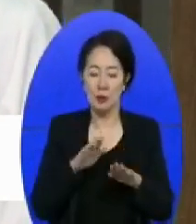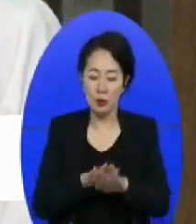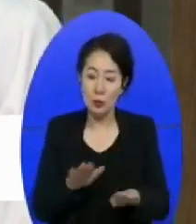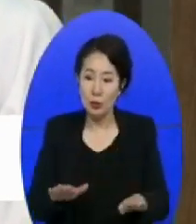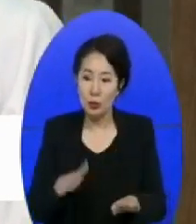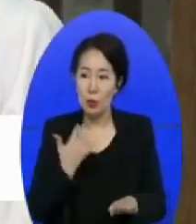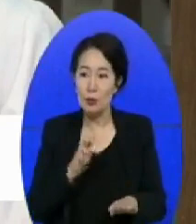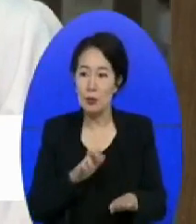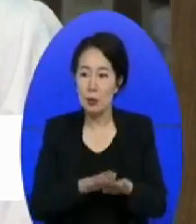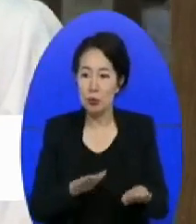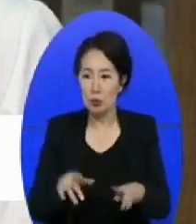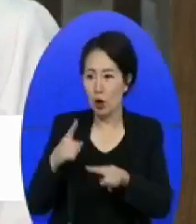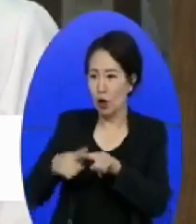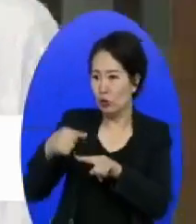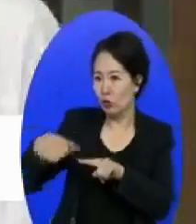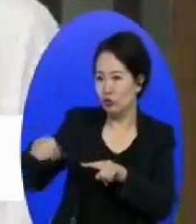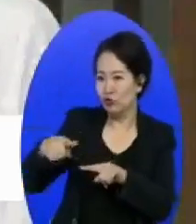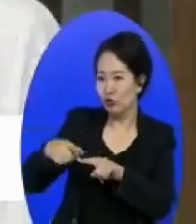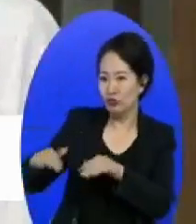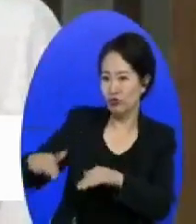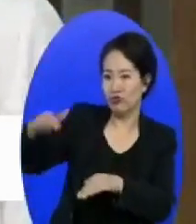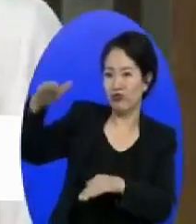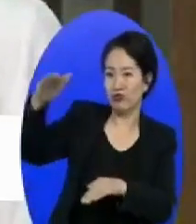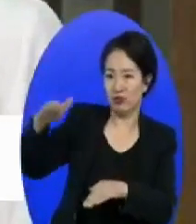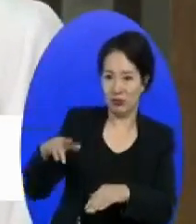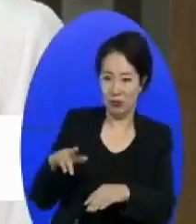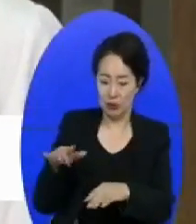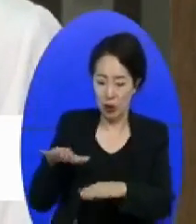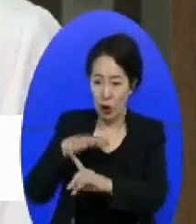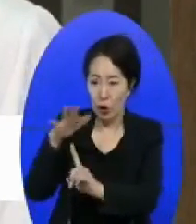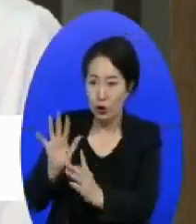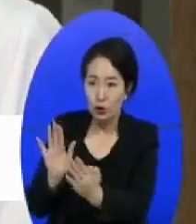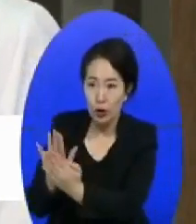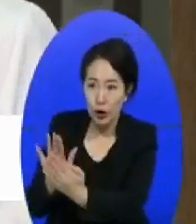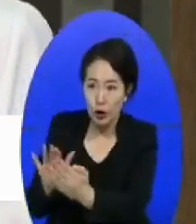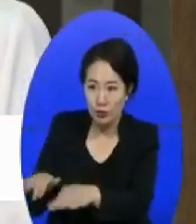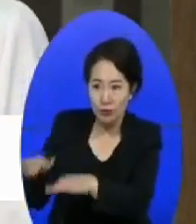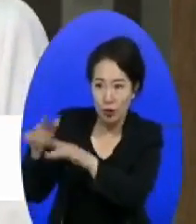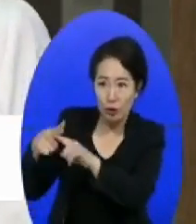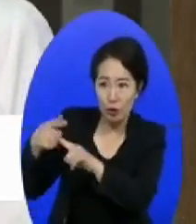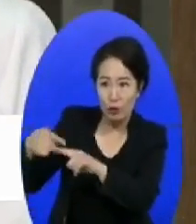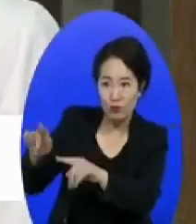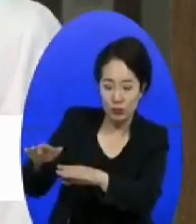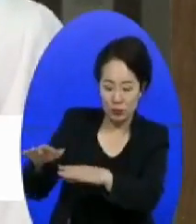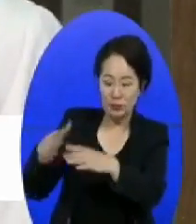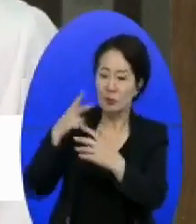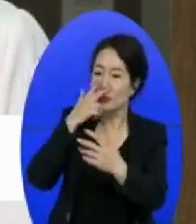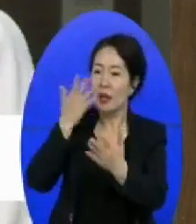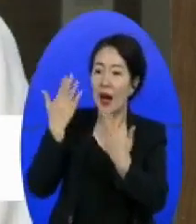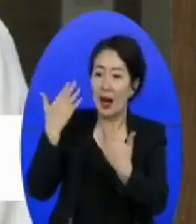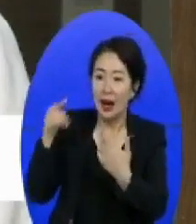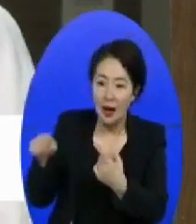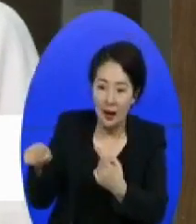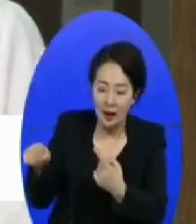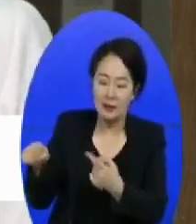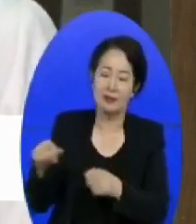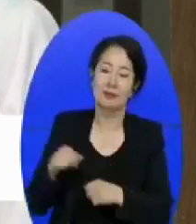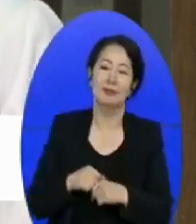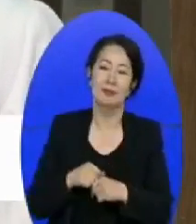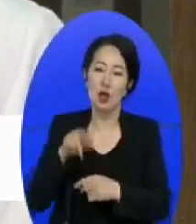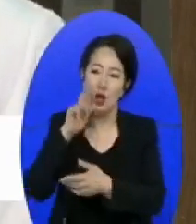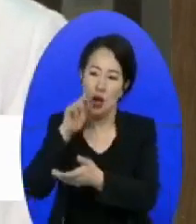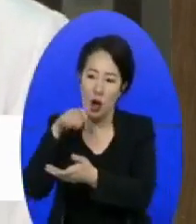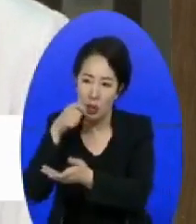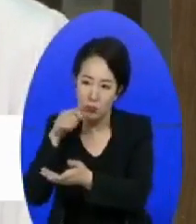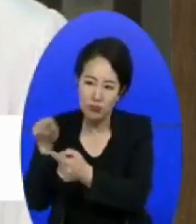тэр хөдөө орон нутгад өсөж байгаа байгалийн орчинд илүү ойрхон өсөж байгаа хүүхдүүдтэй бодох юм бол тэр агаар нь тийм ээ. За